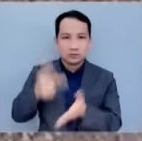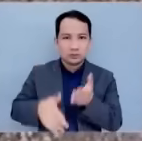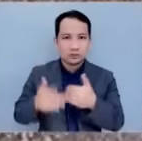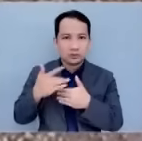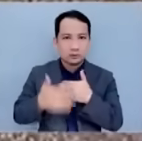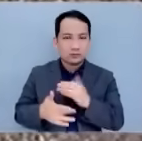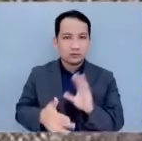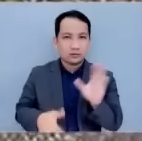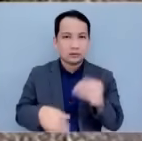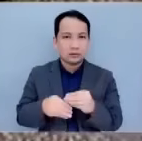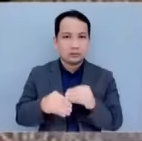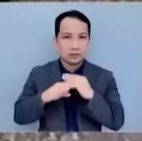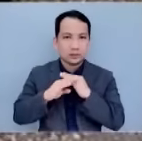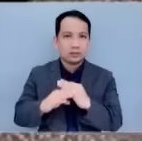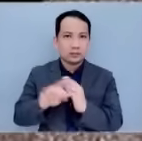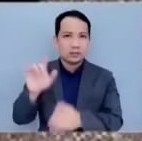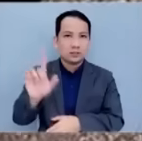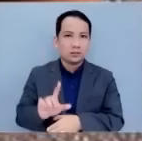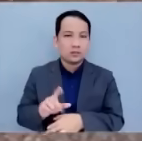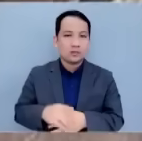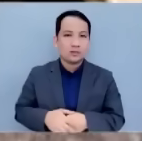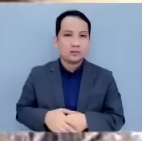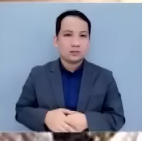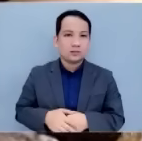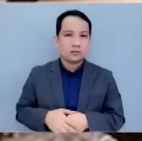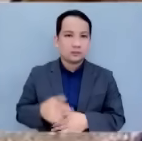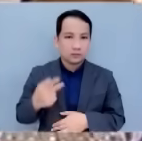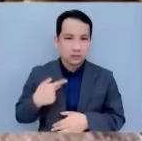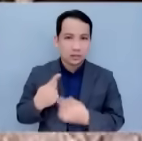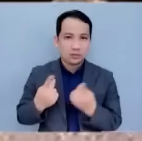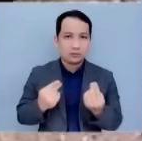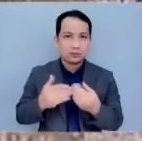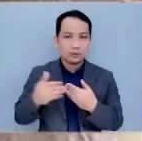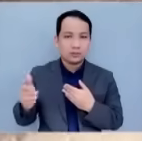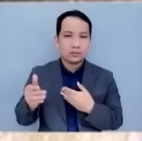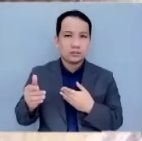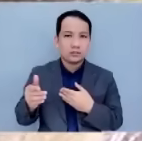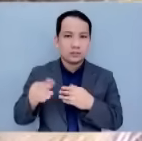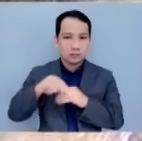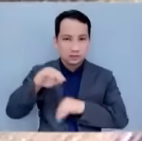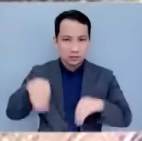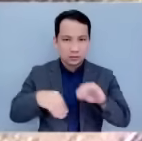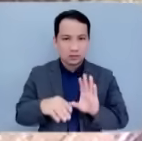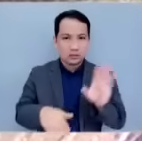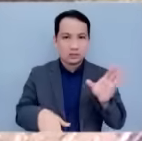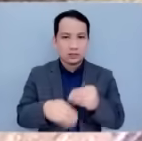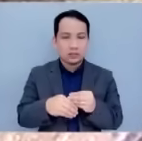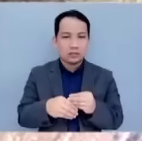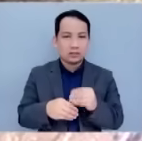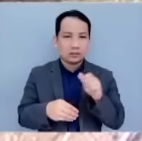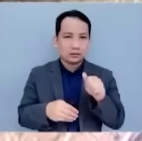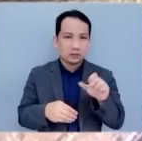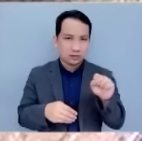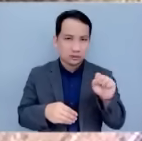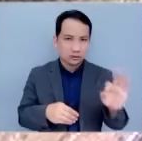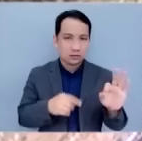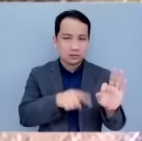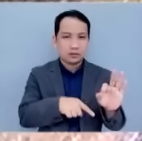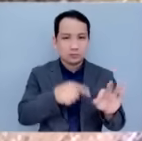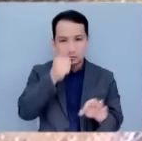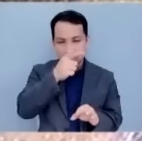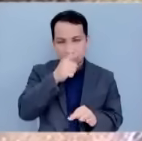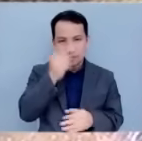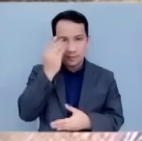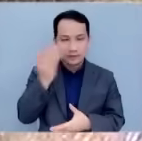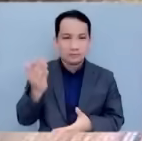para iwas lugi. Ang nangyari is nag-reoccur yung ASF sa Luzon. Kaya